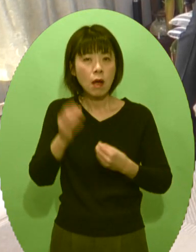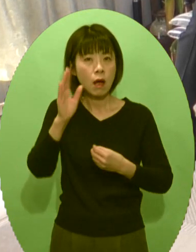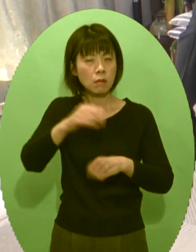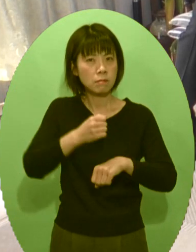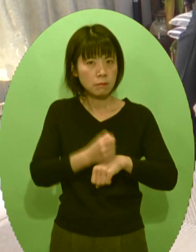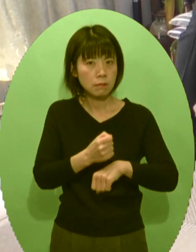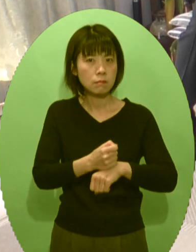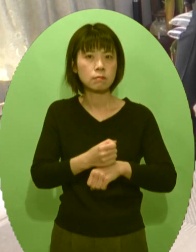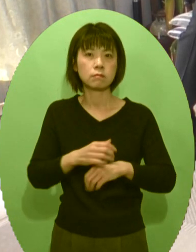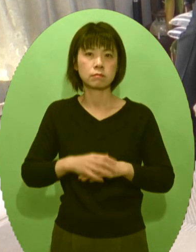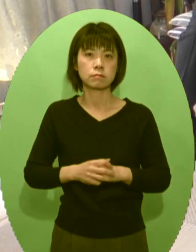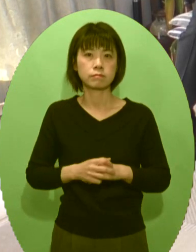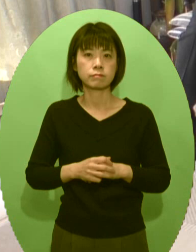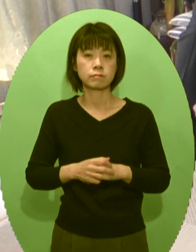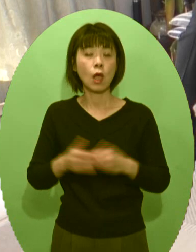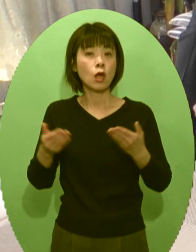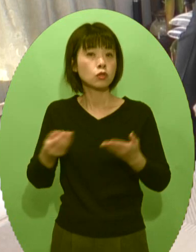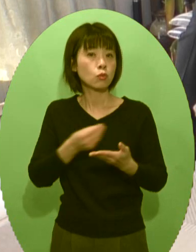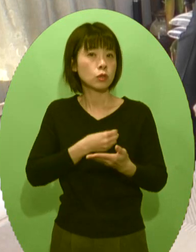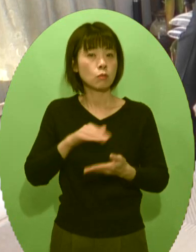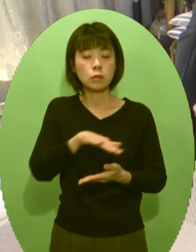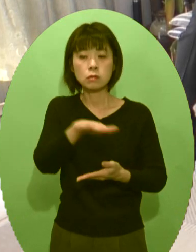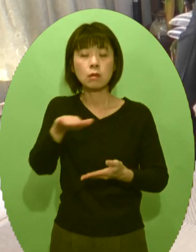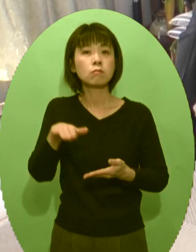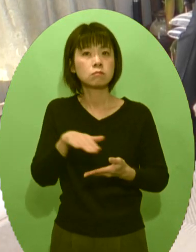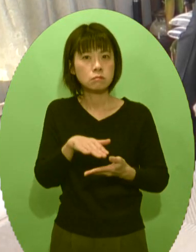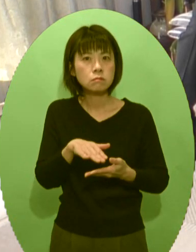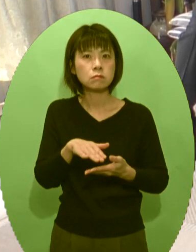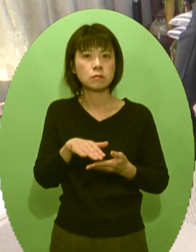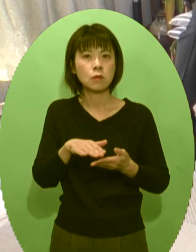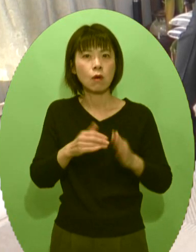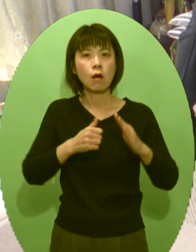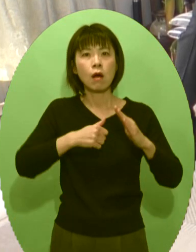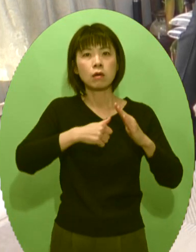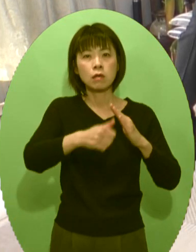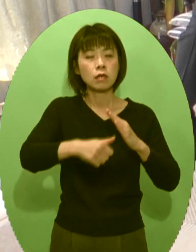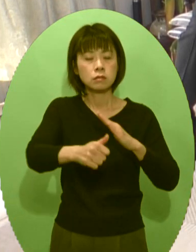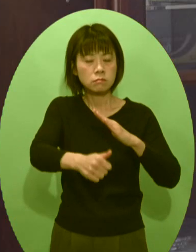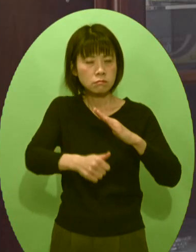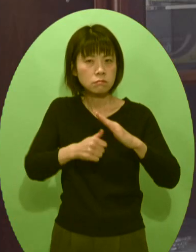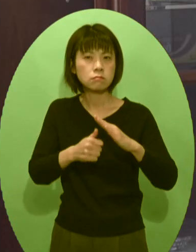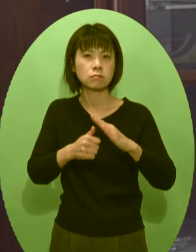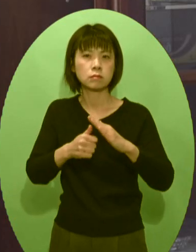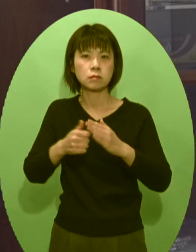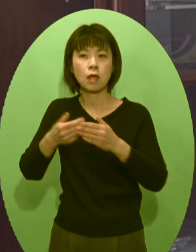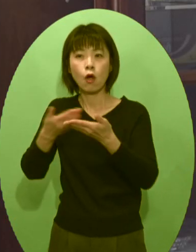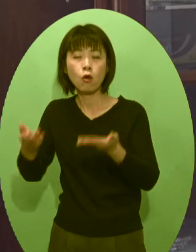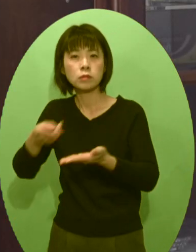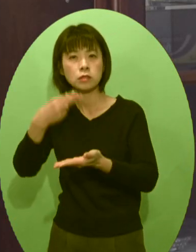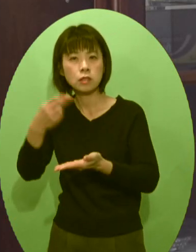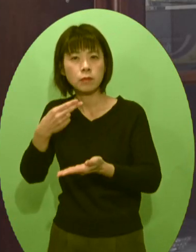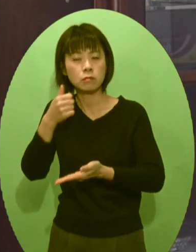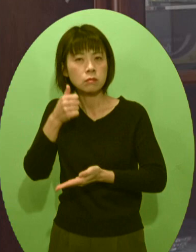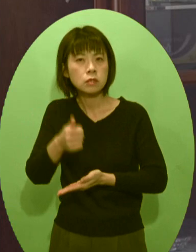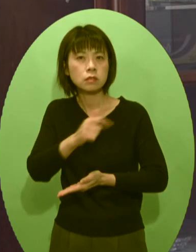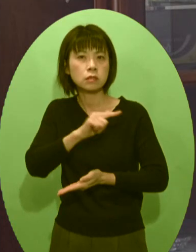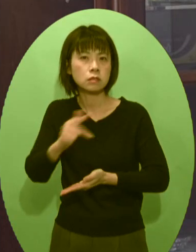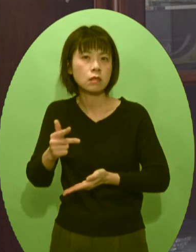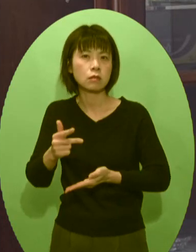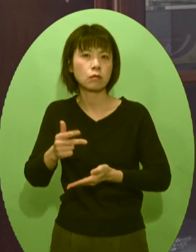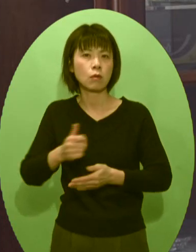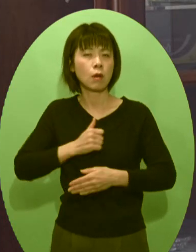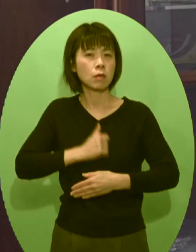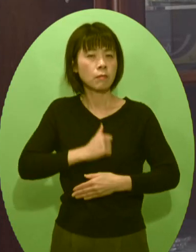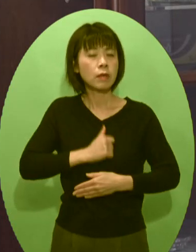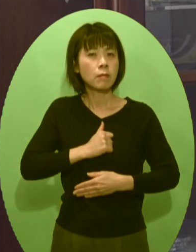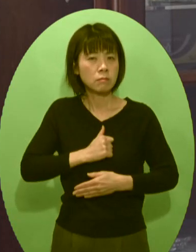ね。で、職員の皆さんも本当になんか外出禁止とか外食禁止とかいろいろ決められてて、本